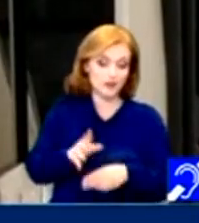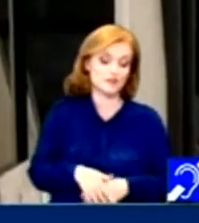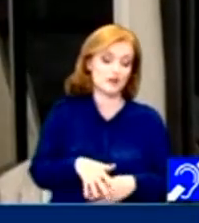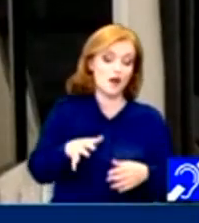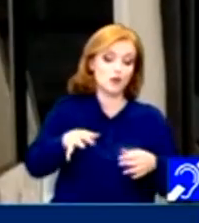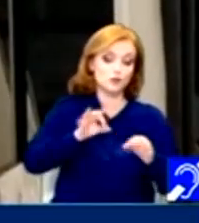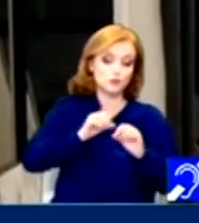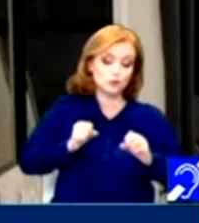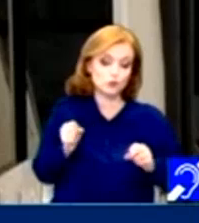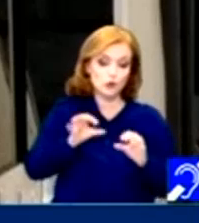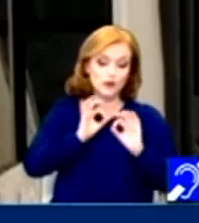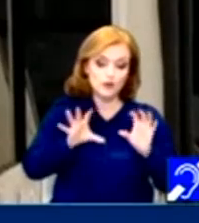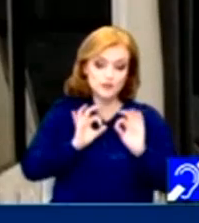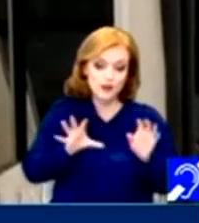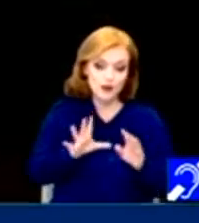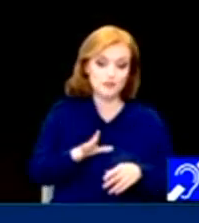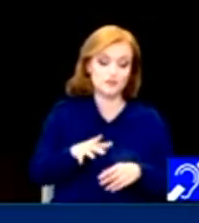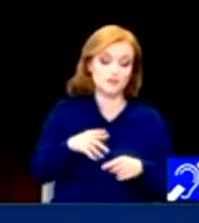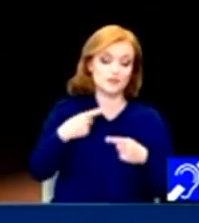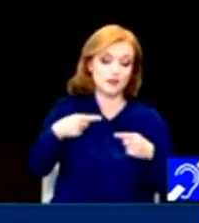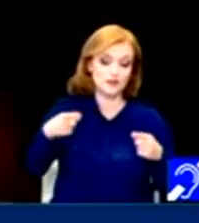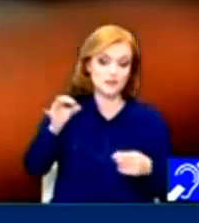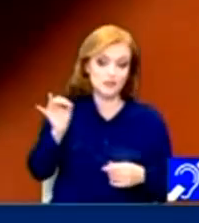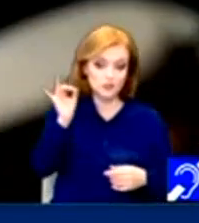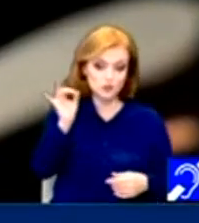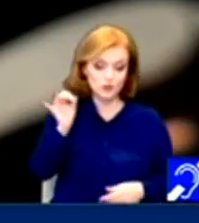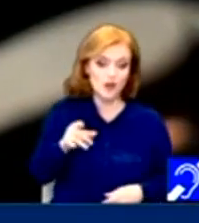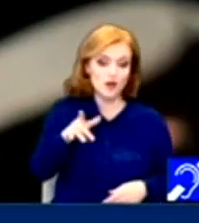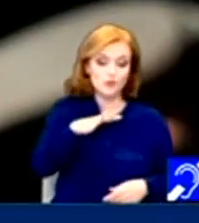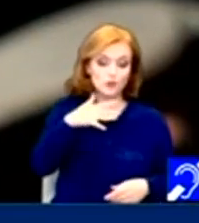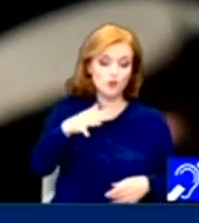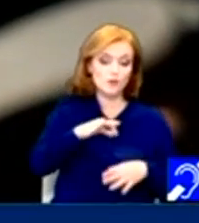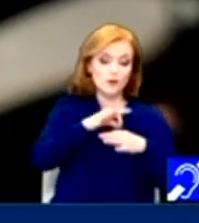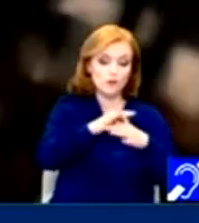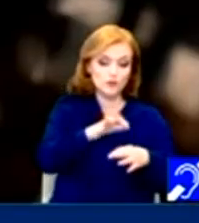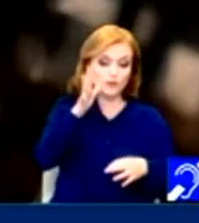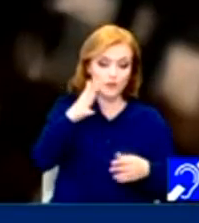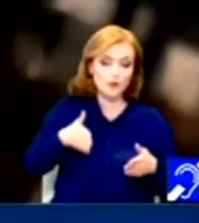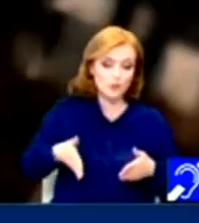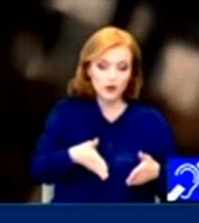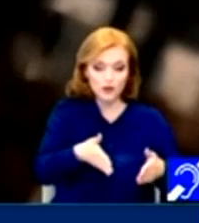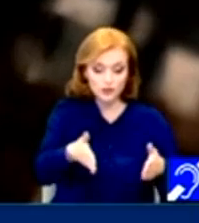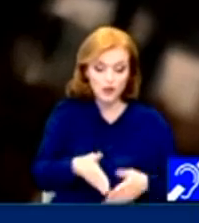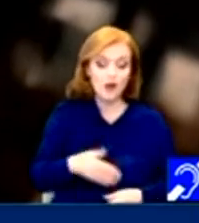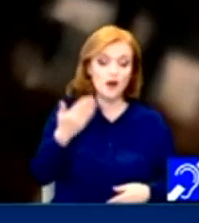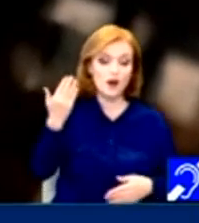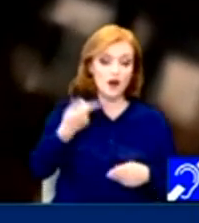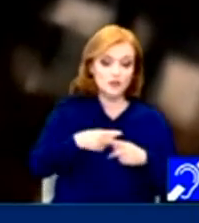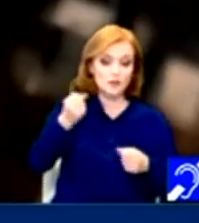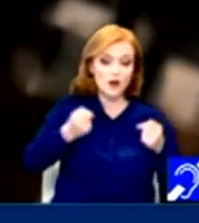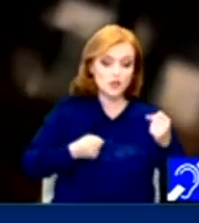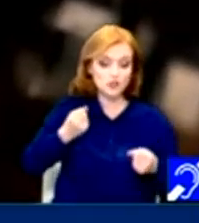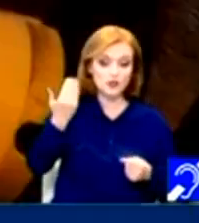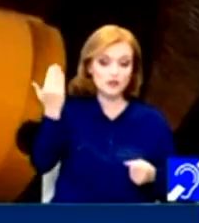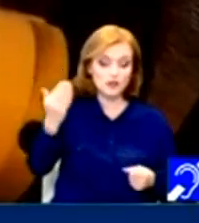și să povestească diferite întâmplări prin care au trecut. Pentru că își petrec foarte mult timp pe drum, tirul este casă pentru șoferi. De